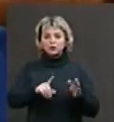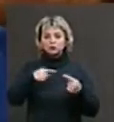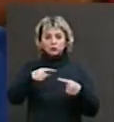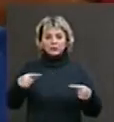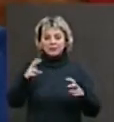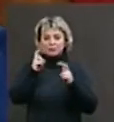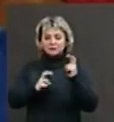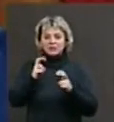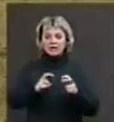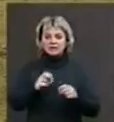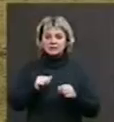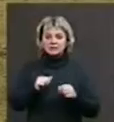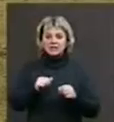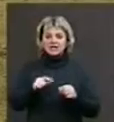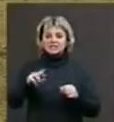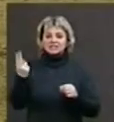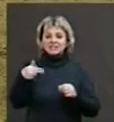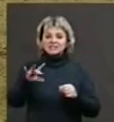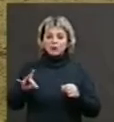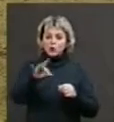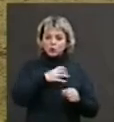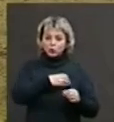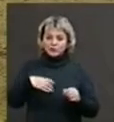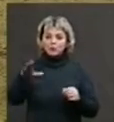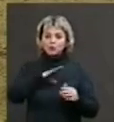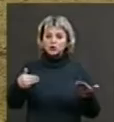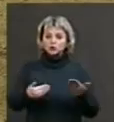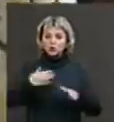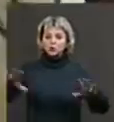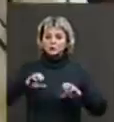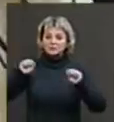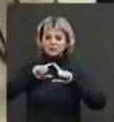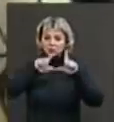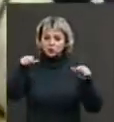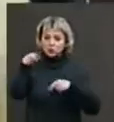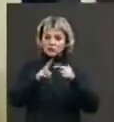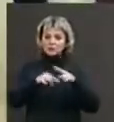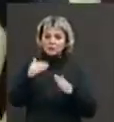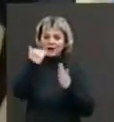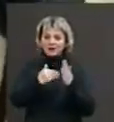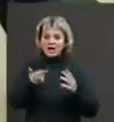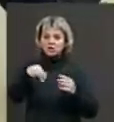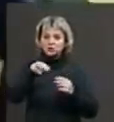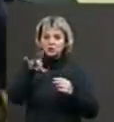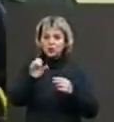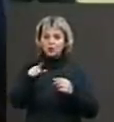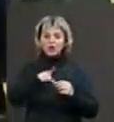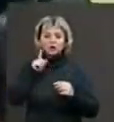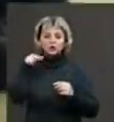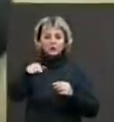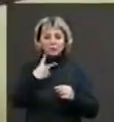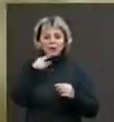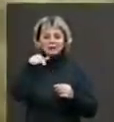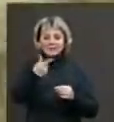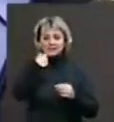других предприятий. В Целинском районе губернатор побывал в новой конноспортивной школе, построенной по программе «Газпрома». Юные конники